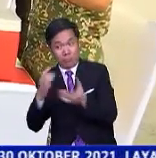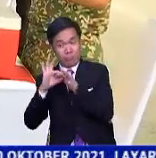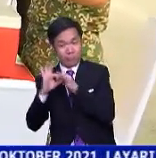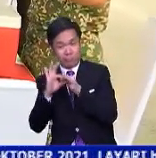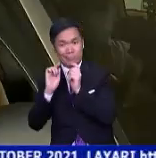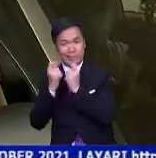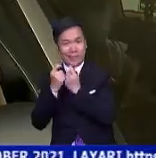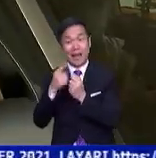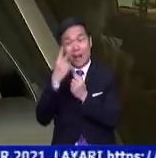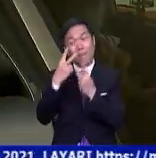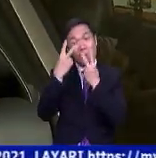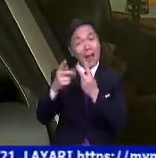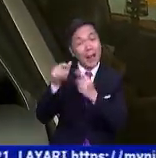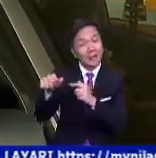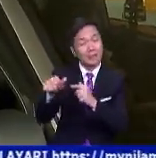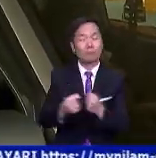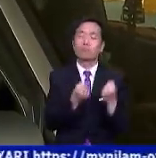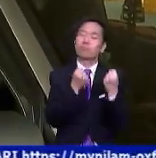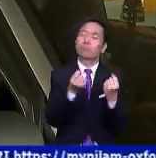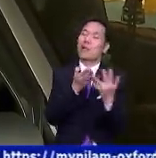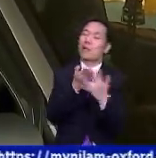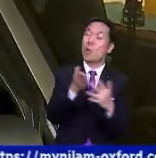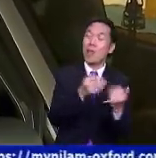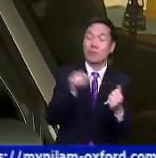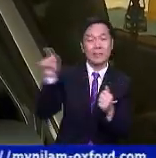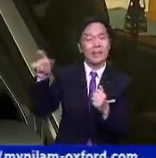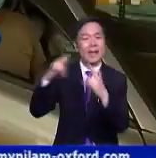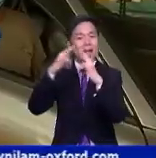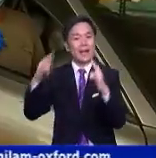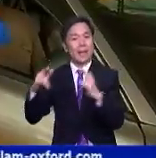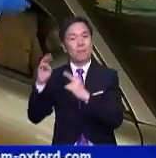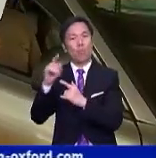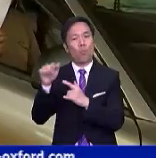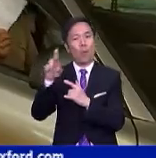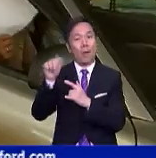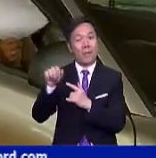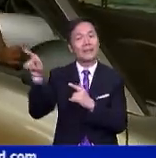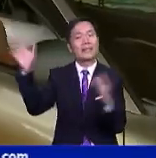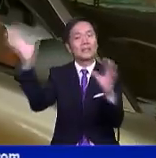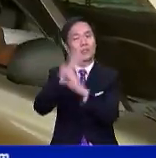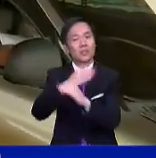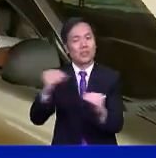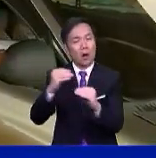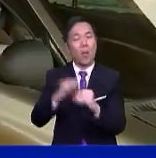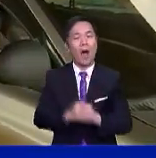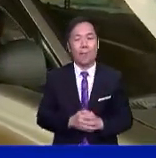melawat program vaksinasi pandu lalu tentera darat di Kem Wara Tuang, Sarawak.